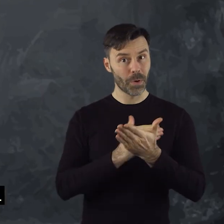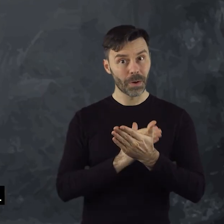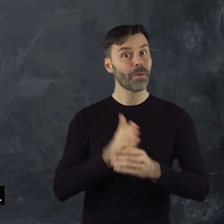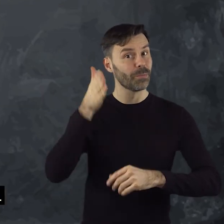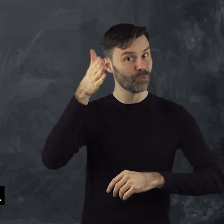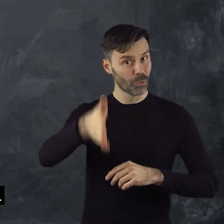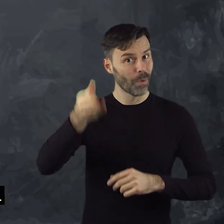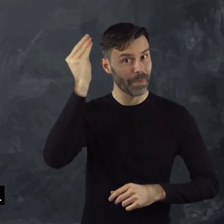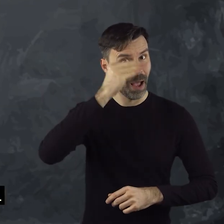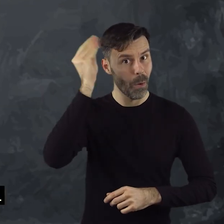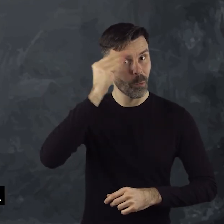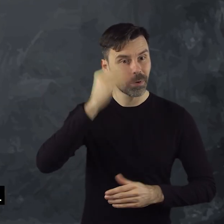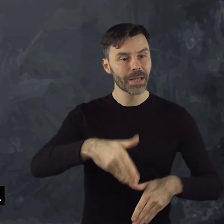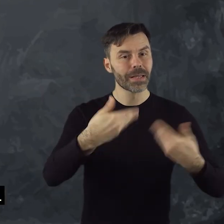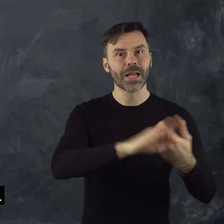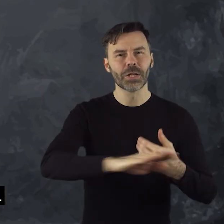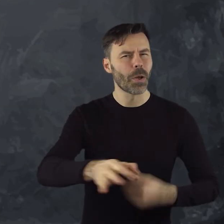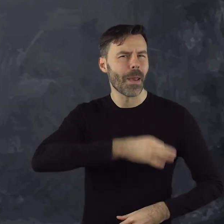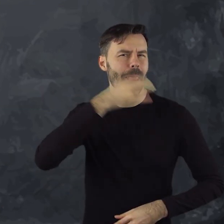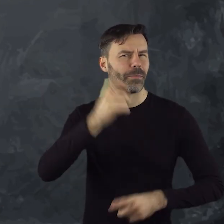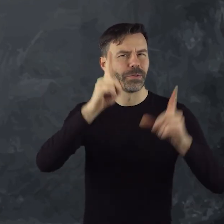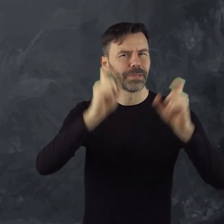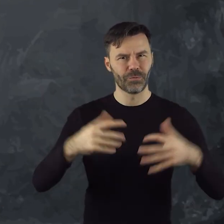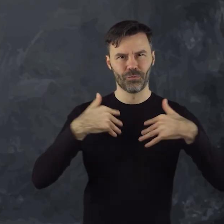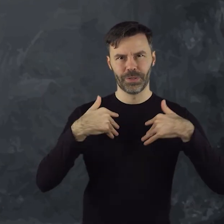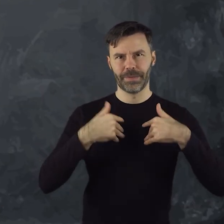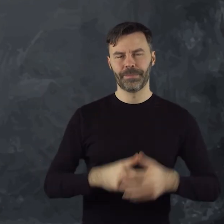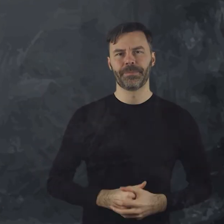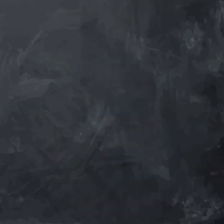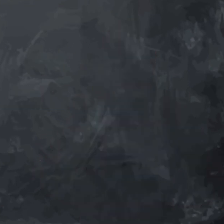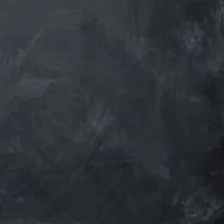Game Lab. Programowanie jest przyszłością nauki. Daj dzieciom lepszy start!